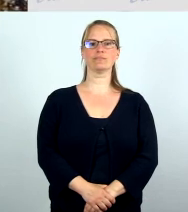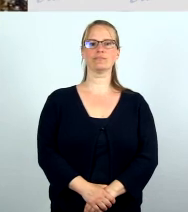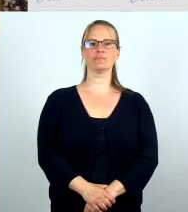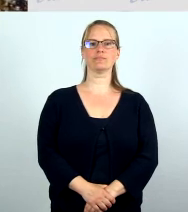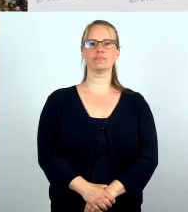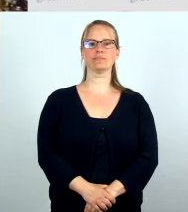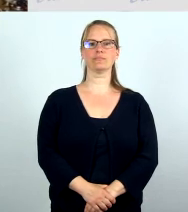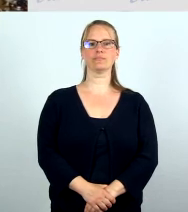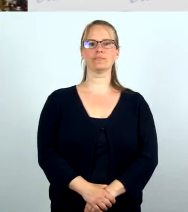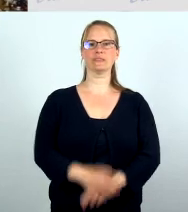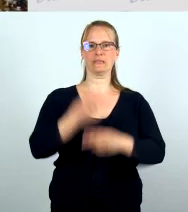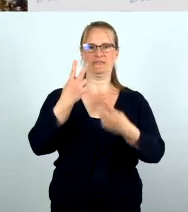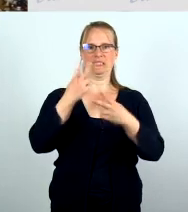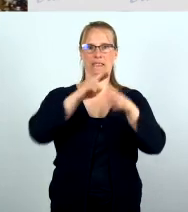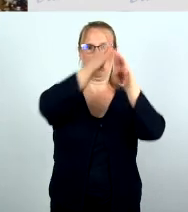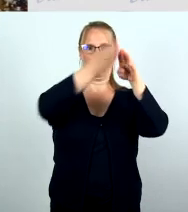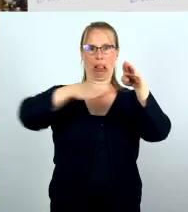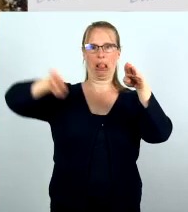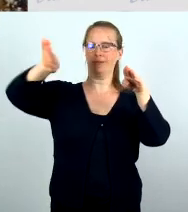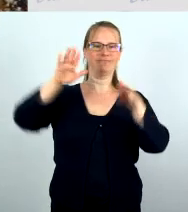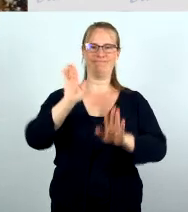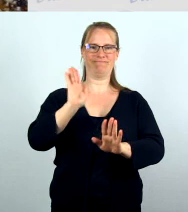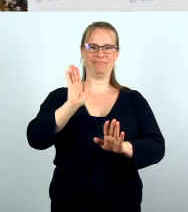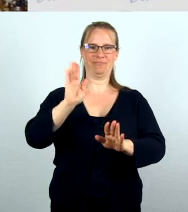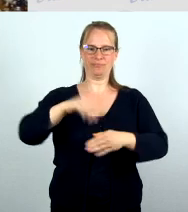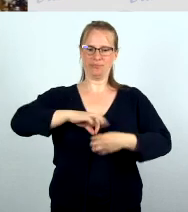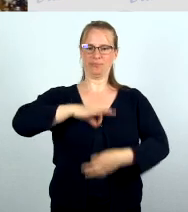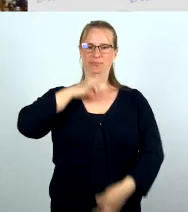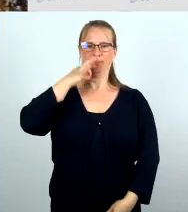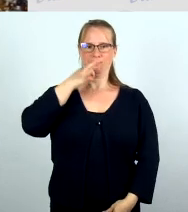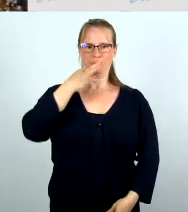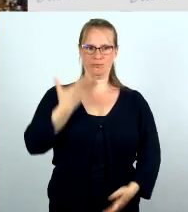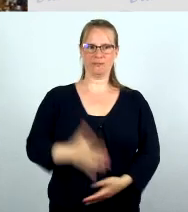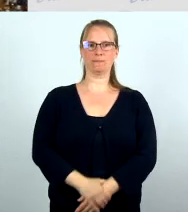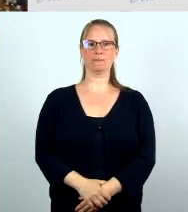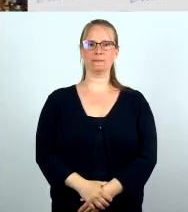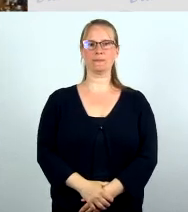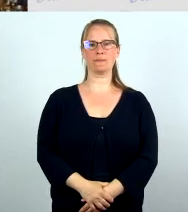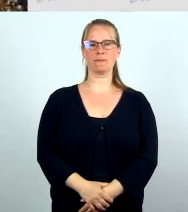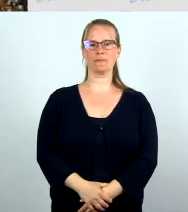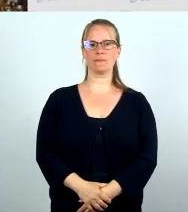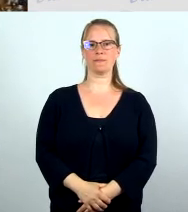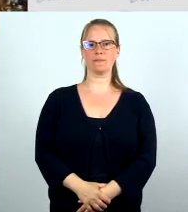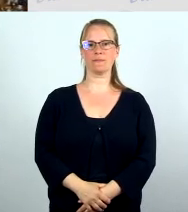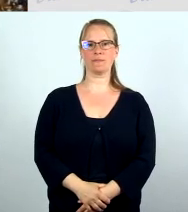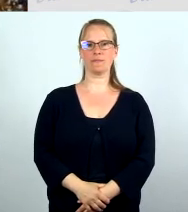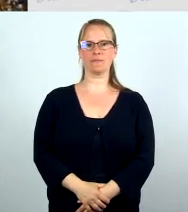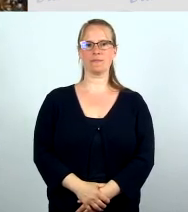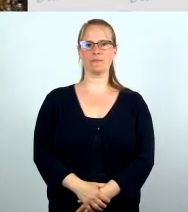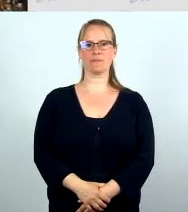Schaut mal, dass ihr hier nicht durchhängt, sondern dass zuerst der Brustbein abgeht und dann euch wieder rausdruckt. Genau.